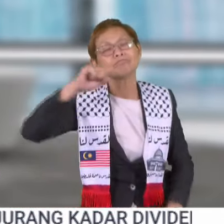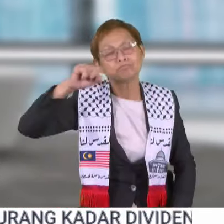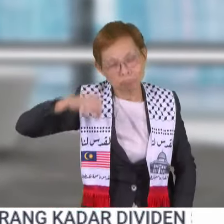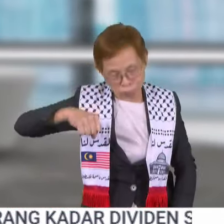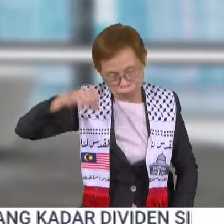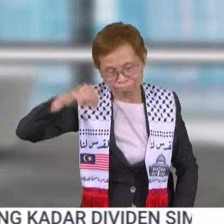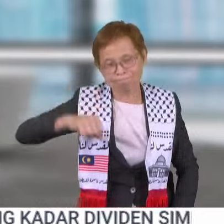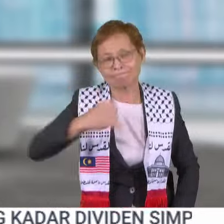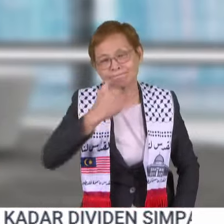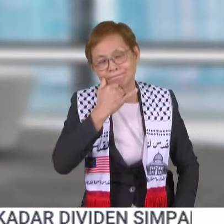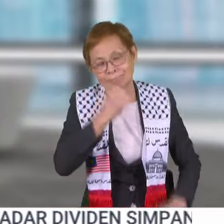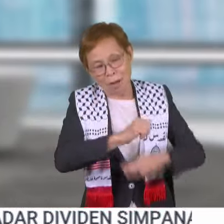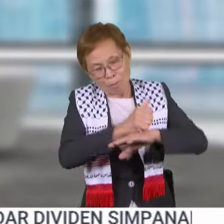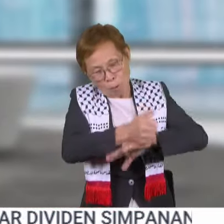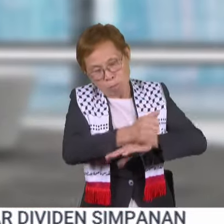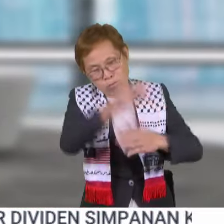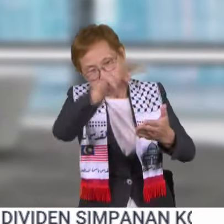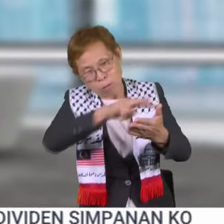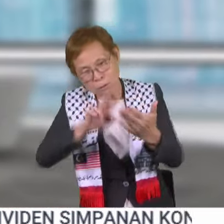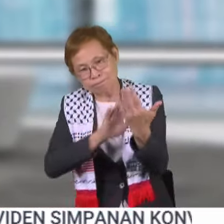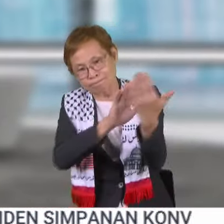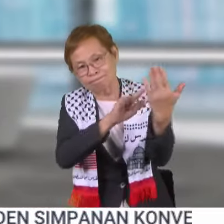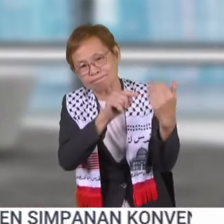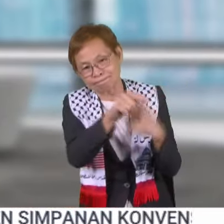atas perturuhan yang dibacakan